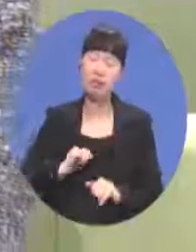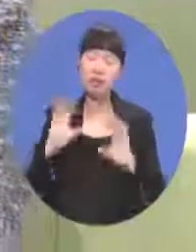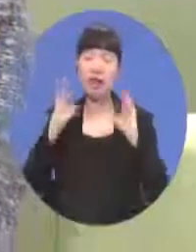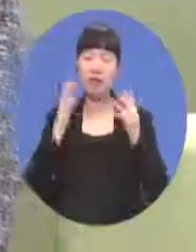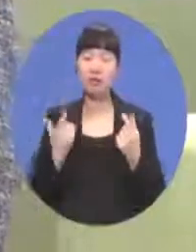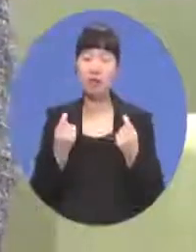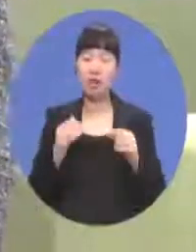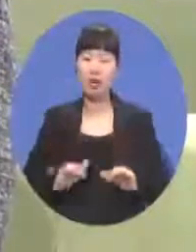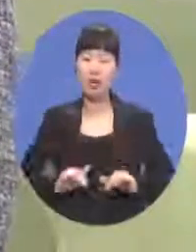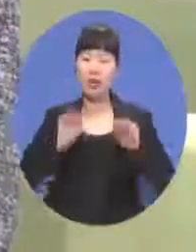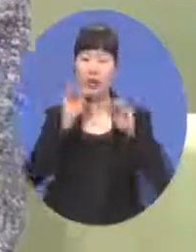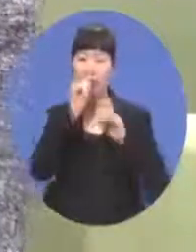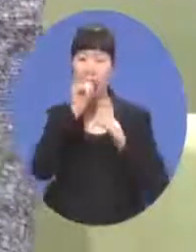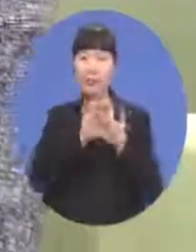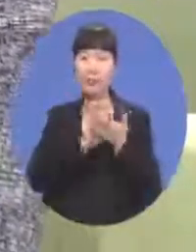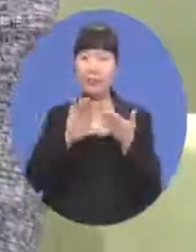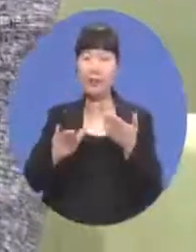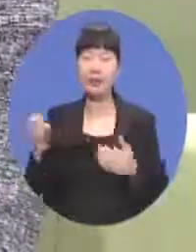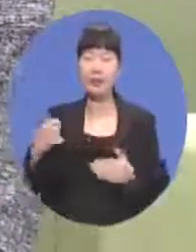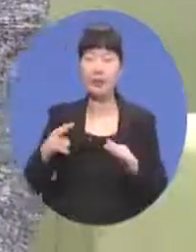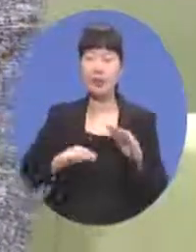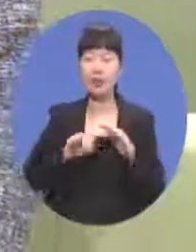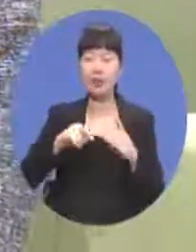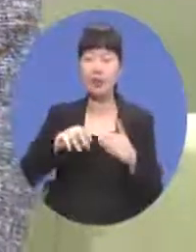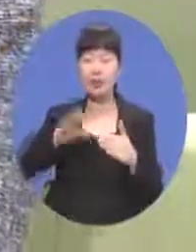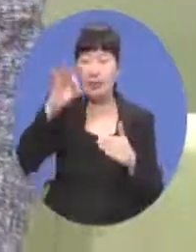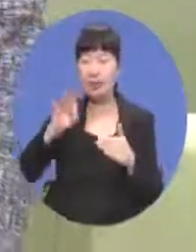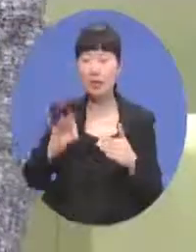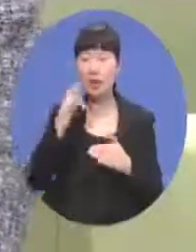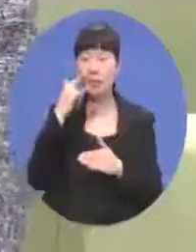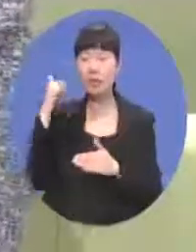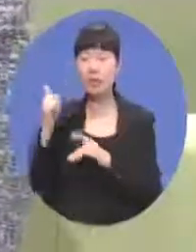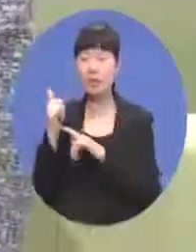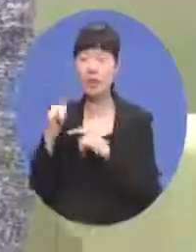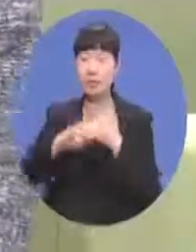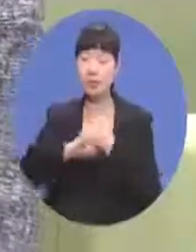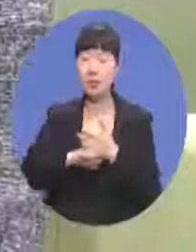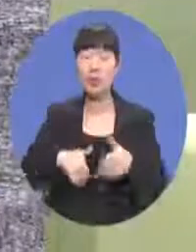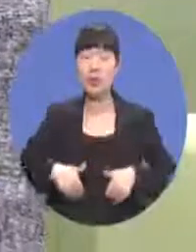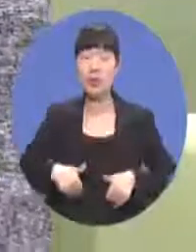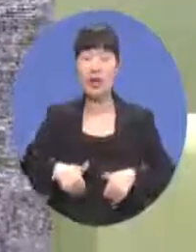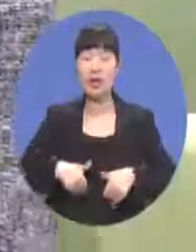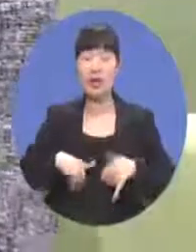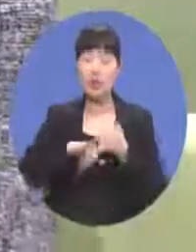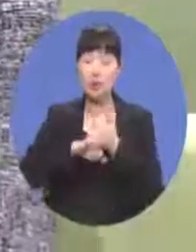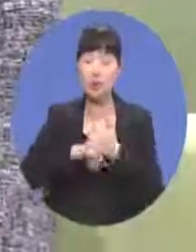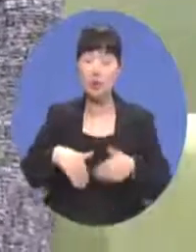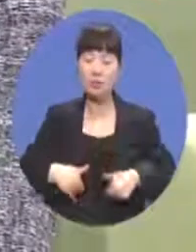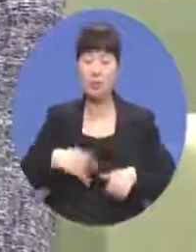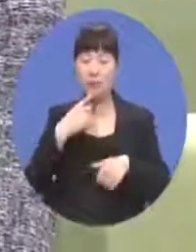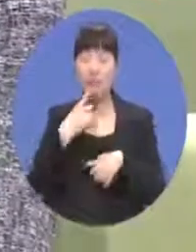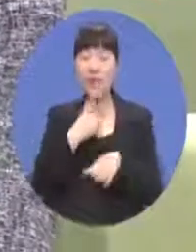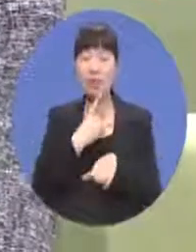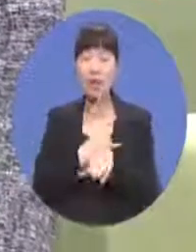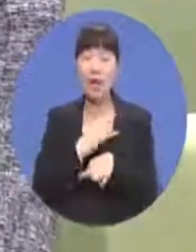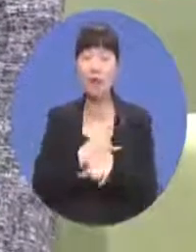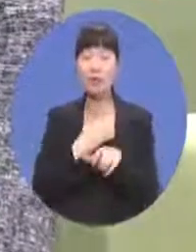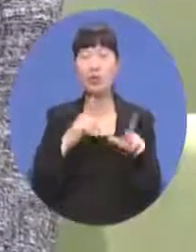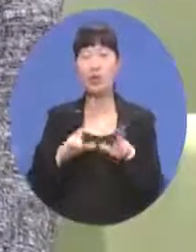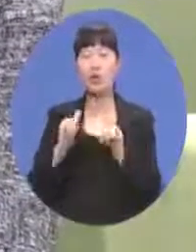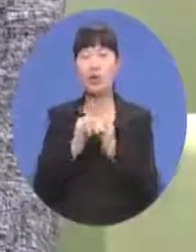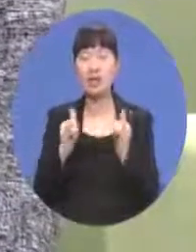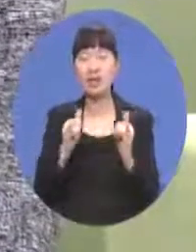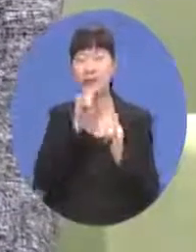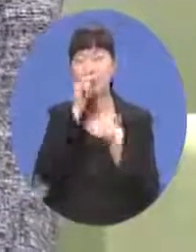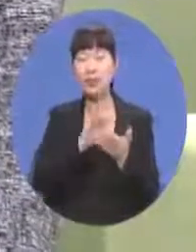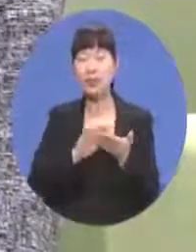자라나게 되는 경우가 많아요. 네네. 또 가정에서도 부모님이 꼭 필요한 아주 아주 필요한 말만 하시고 사시는 분들이